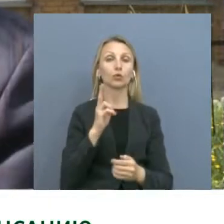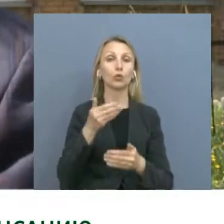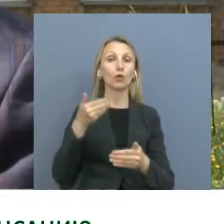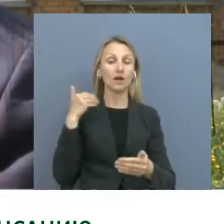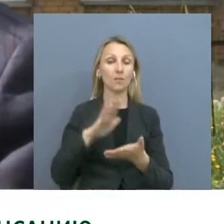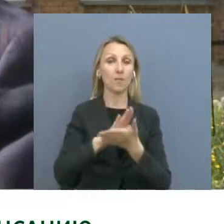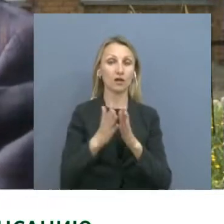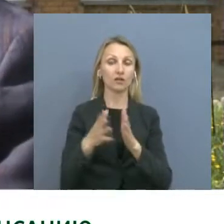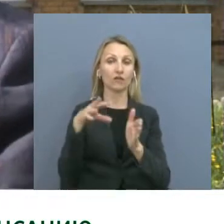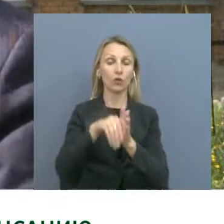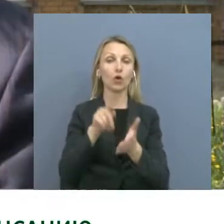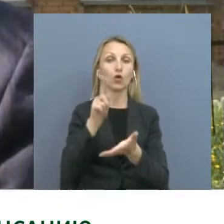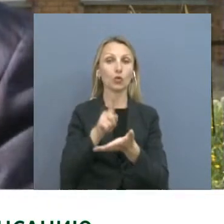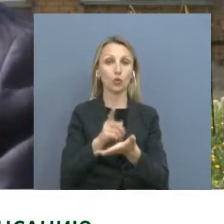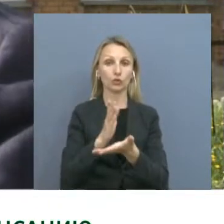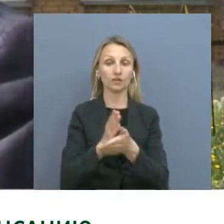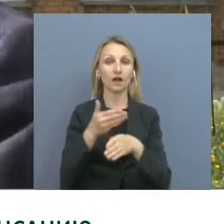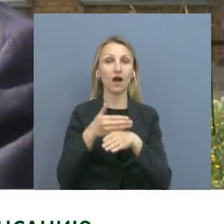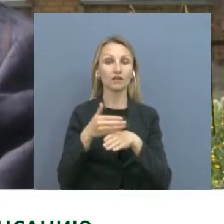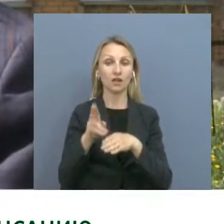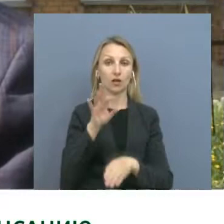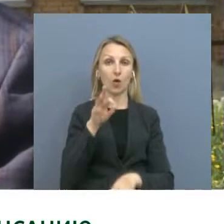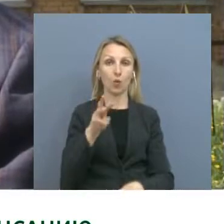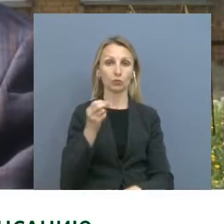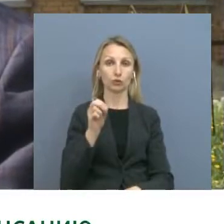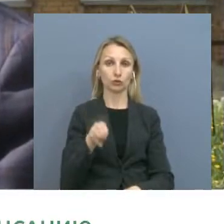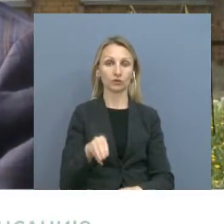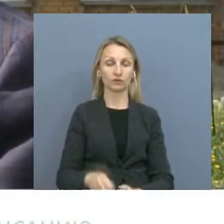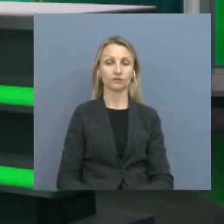входит в данную категорию, должен иметь отдельный коммунальный счет.